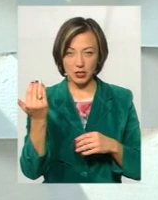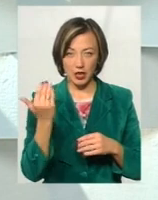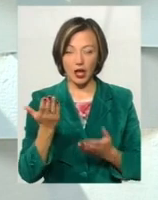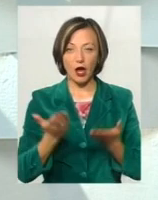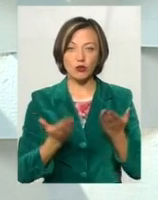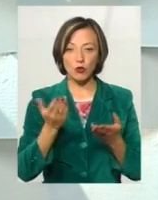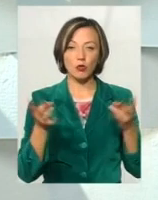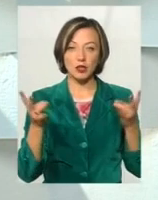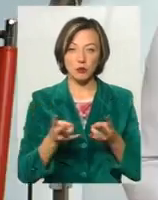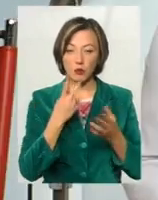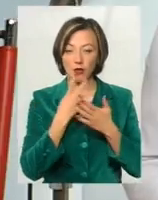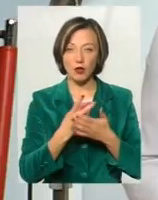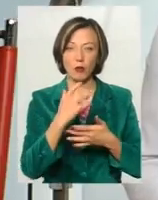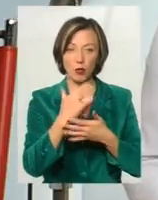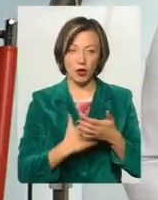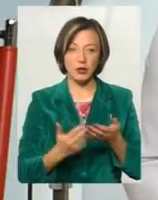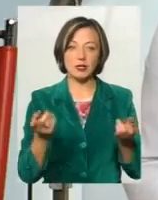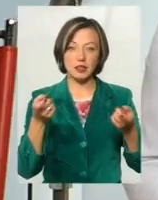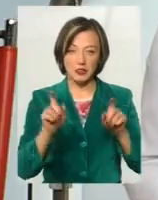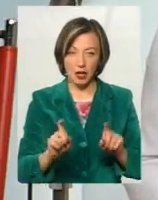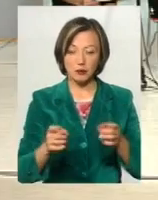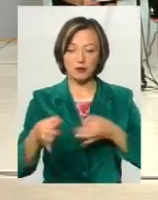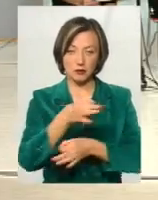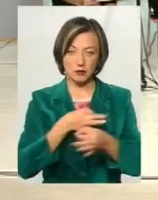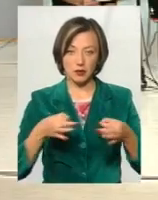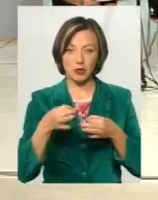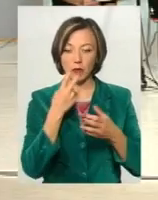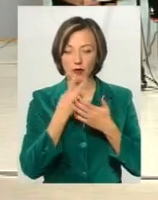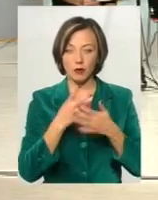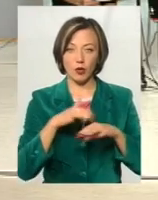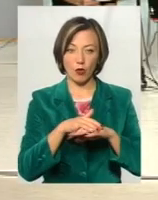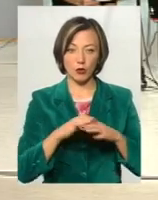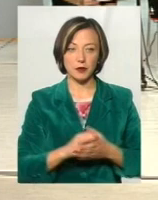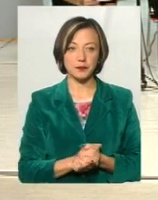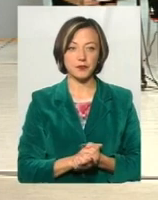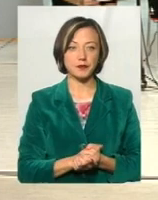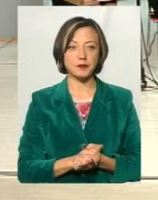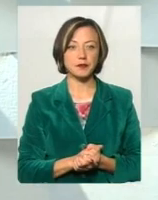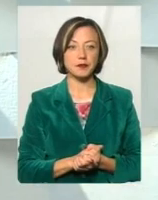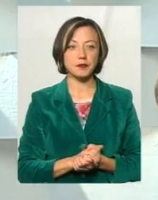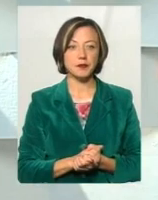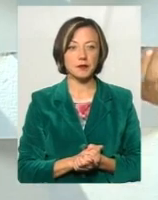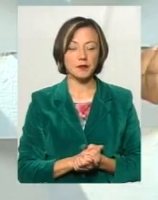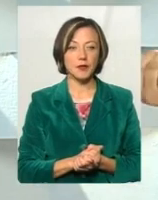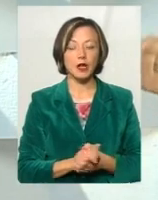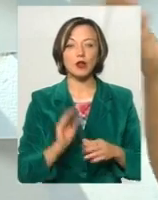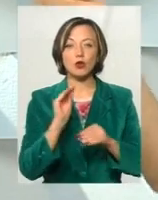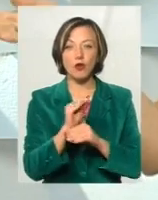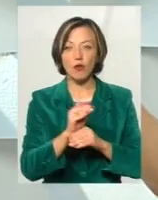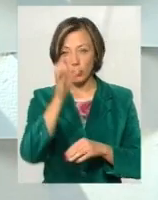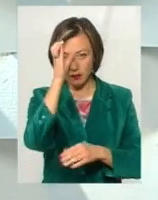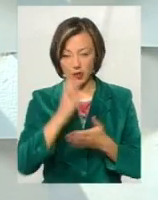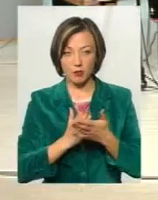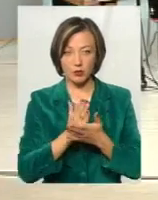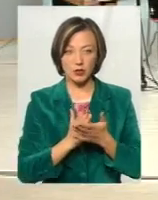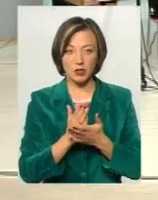якщо потрібно подивитися прорахунки, ми з вами сядемо і подивимося також і прорахунки. Поясніть, будь ласка, додаткова освітня послуга. Я до